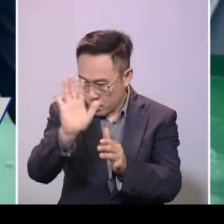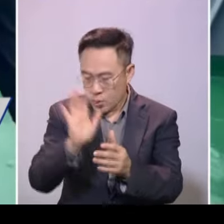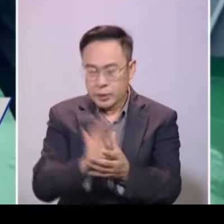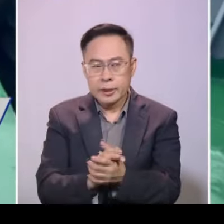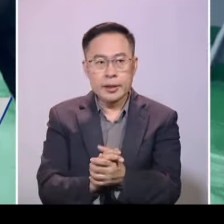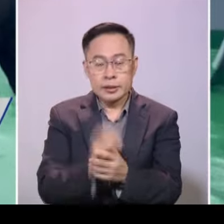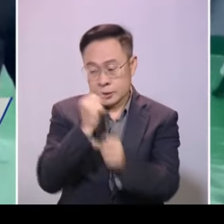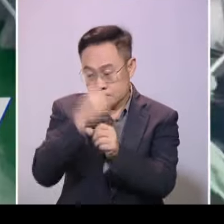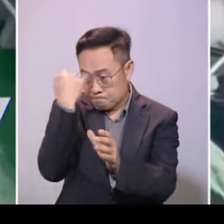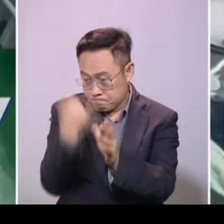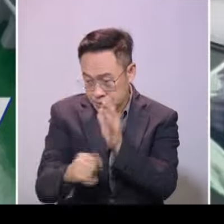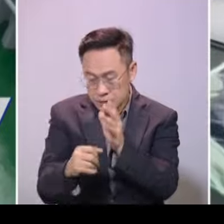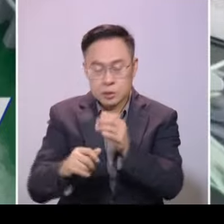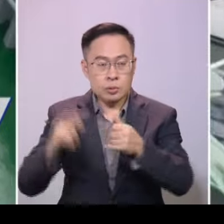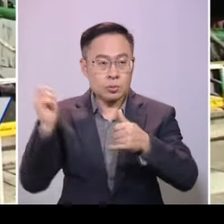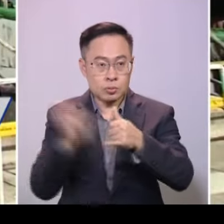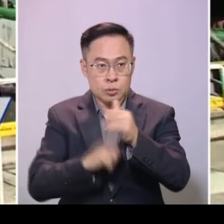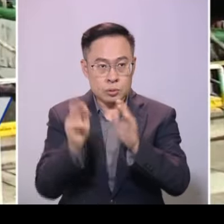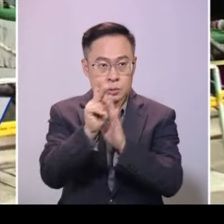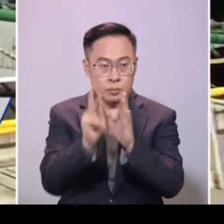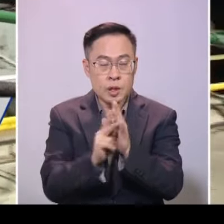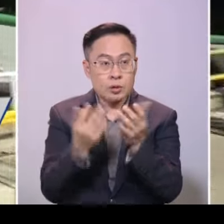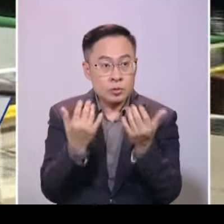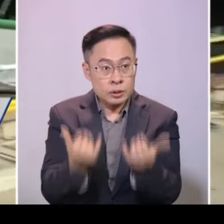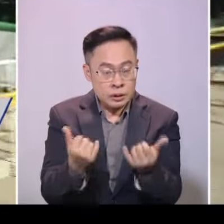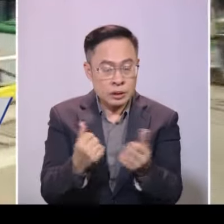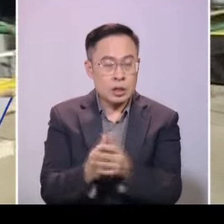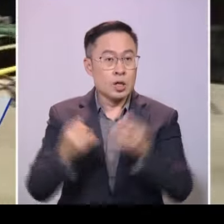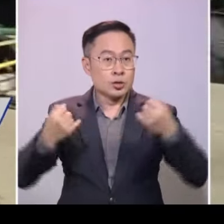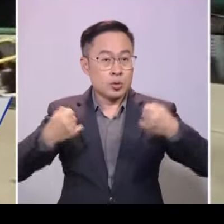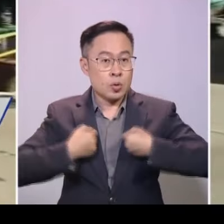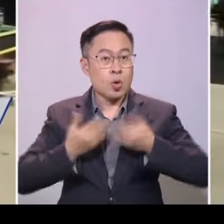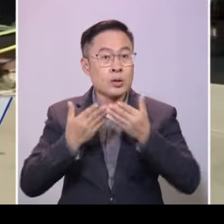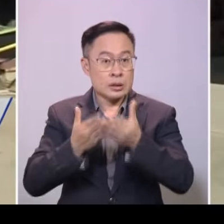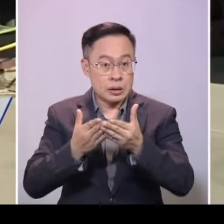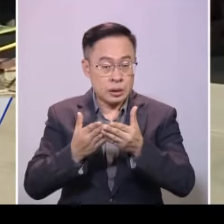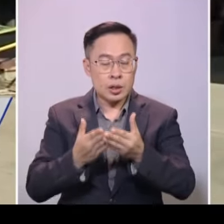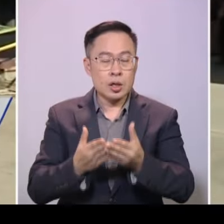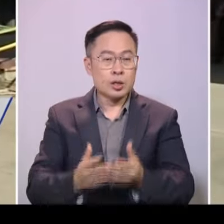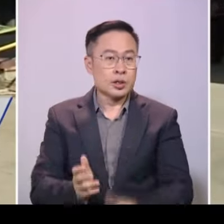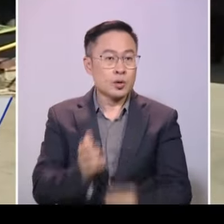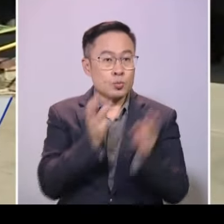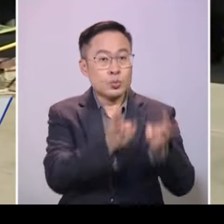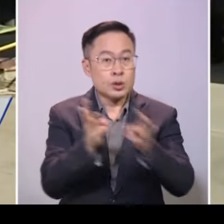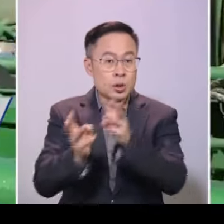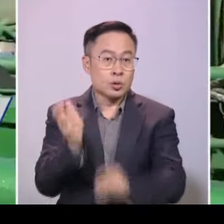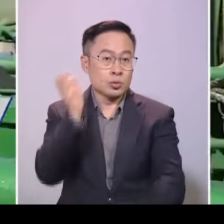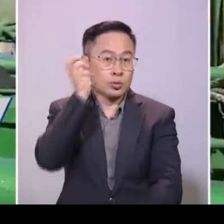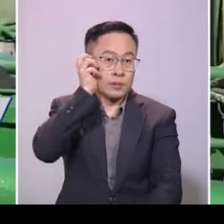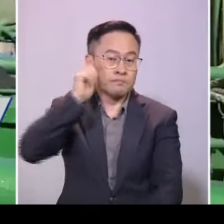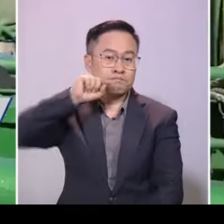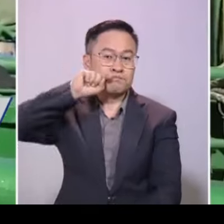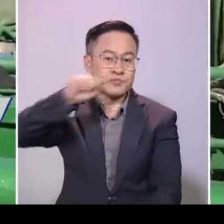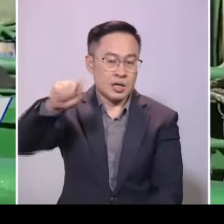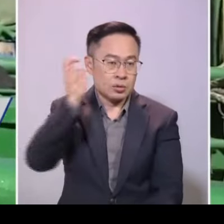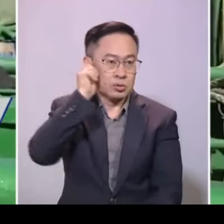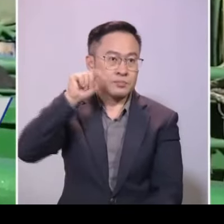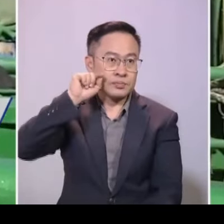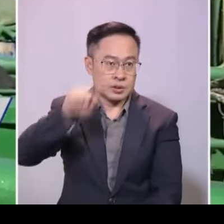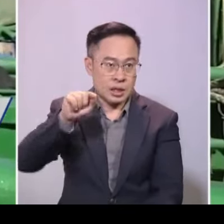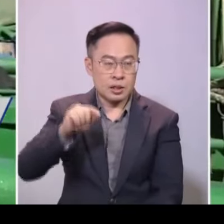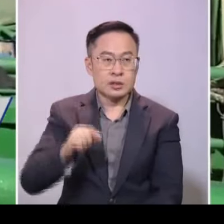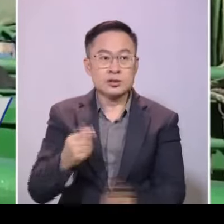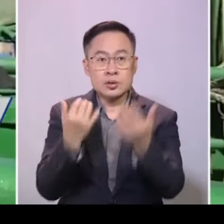ะแล้วตอนนี้เจ้าของเรืออยู่ที่ไหนเพราะว่ามีการสั่งการผ่านโทรศัพท์ดาวเทียมท่านนายกตอบว่าตาม